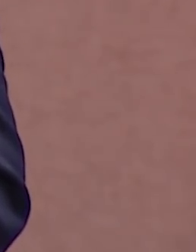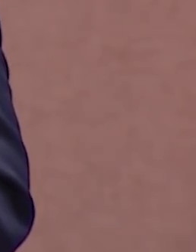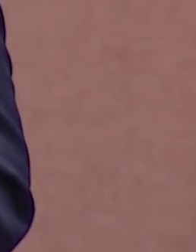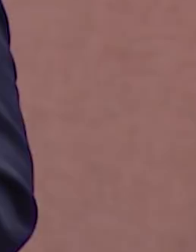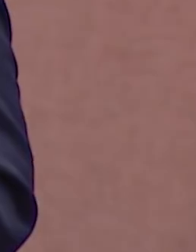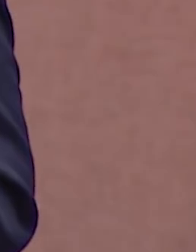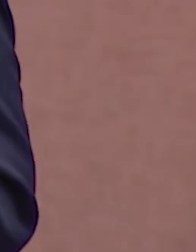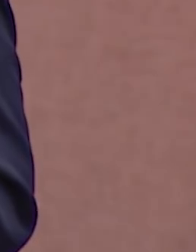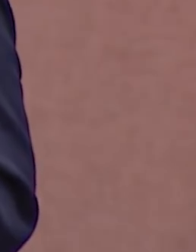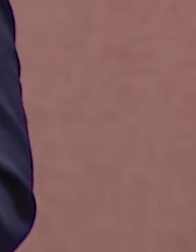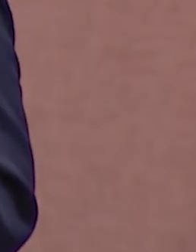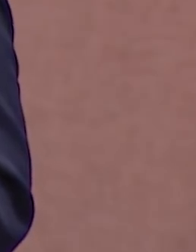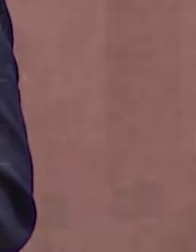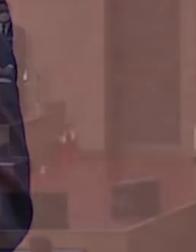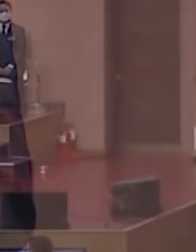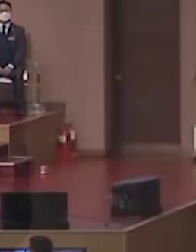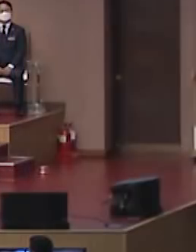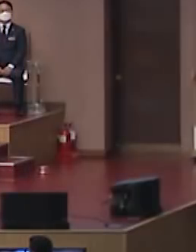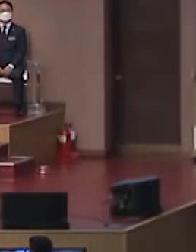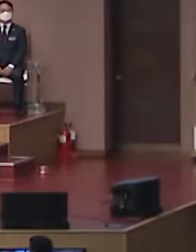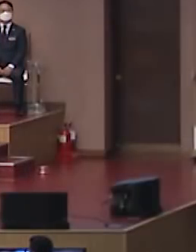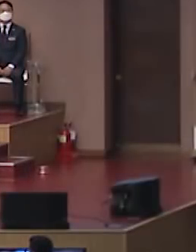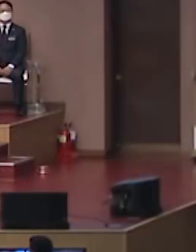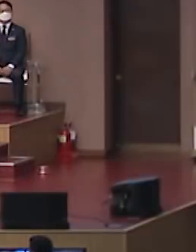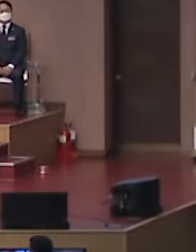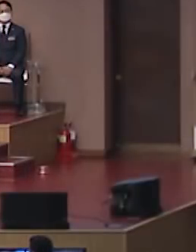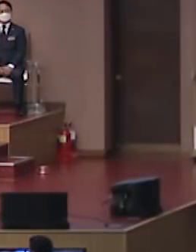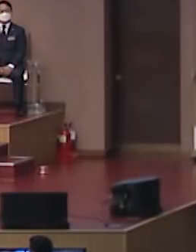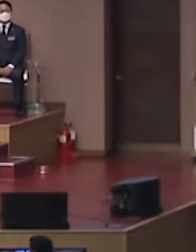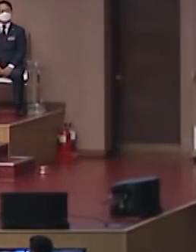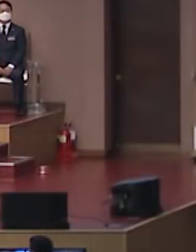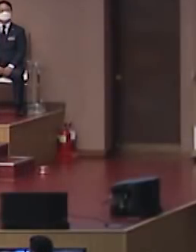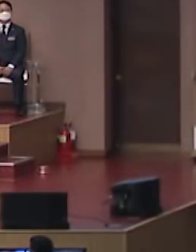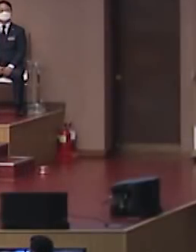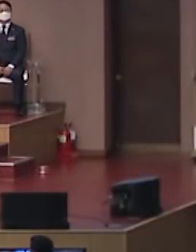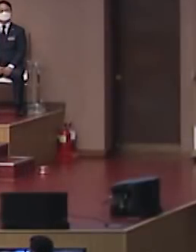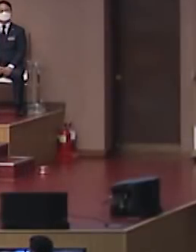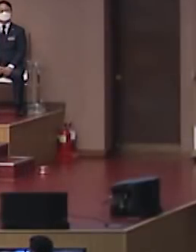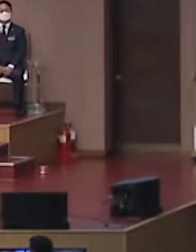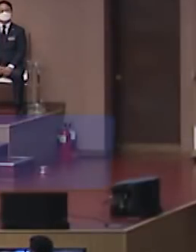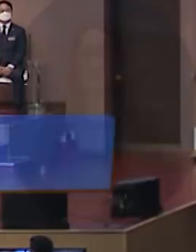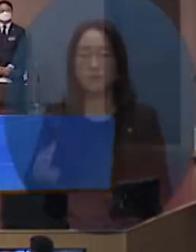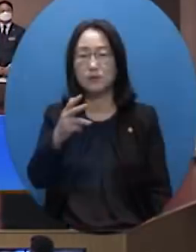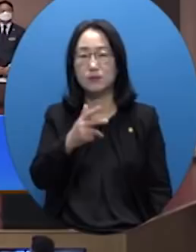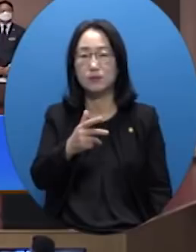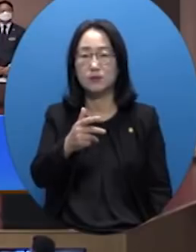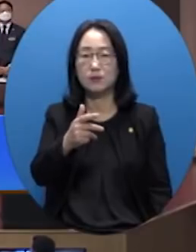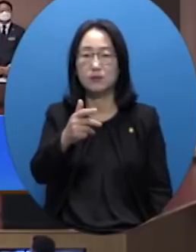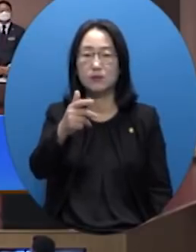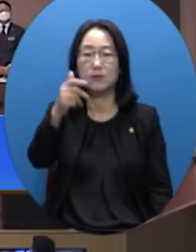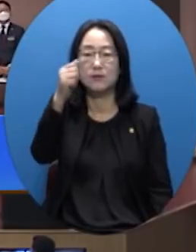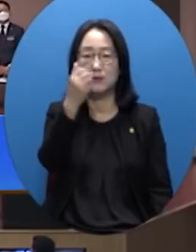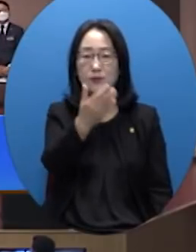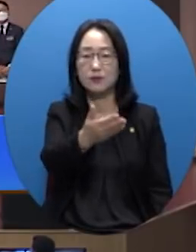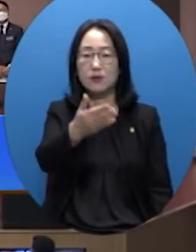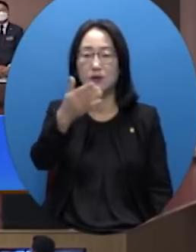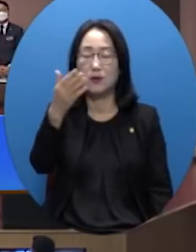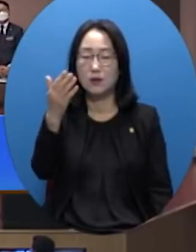옵소서 미스 비담 있읍니다 믿습니다 믿습니다 초오